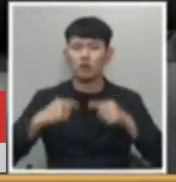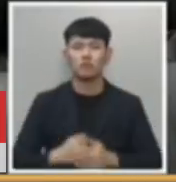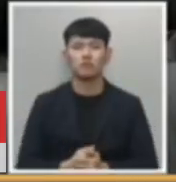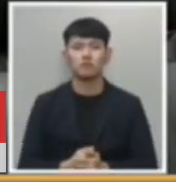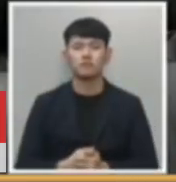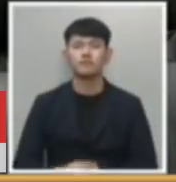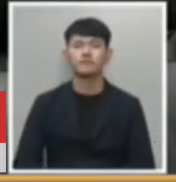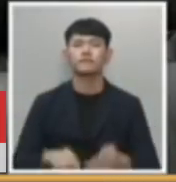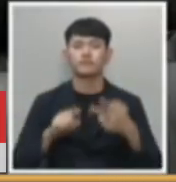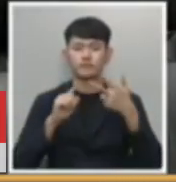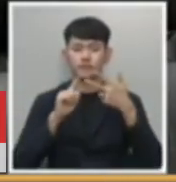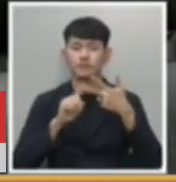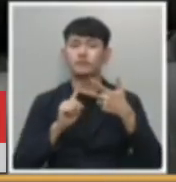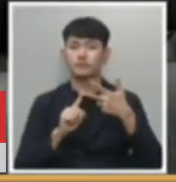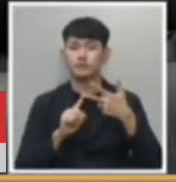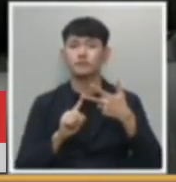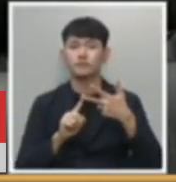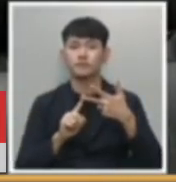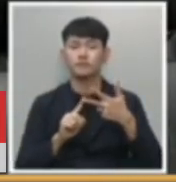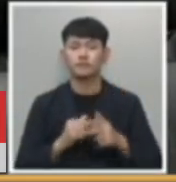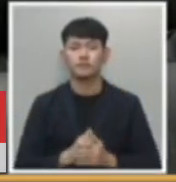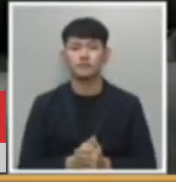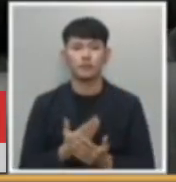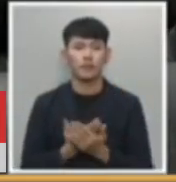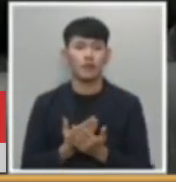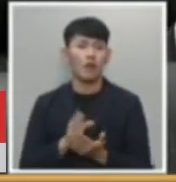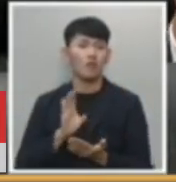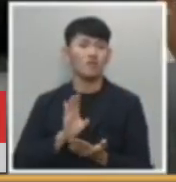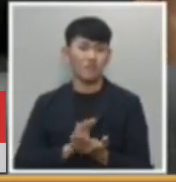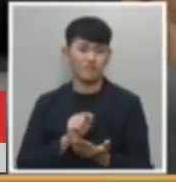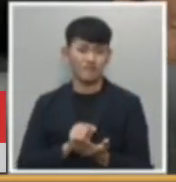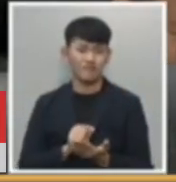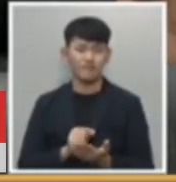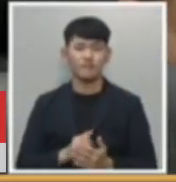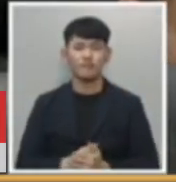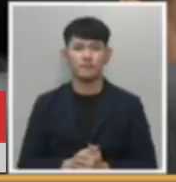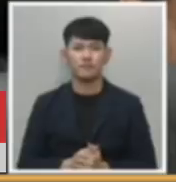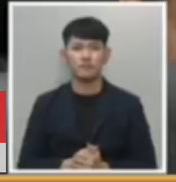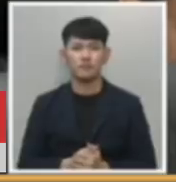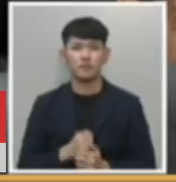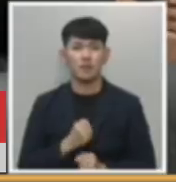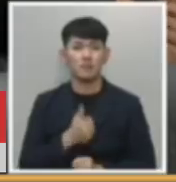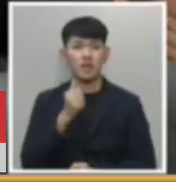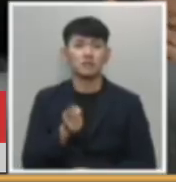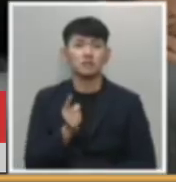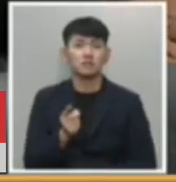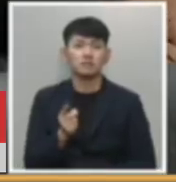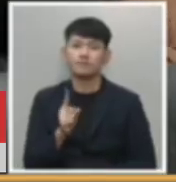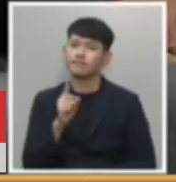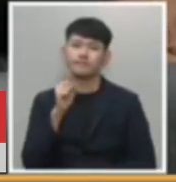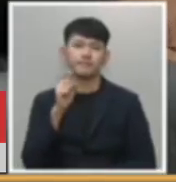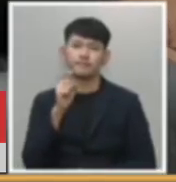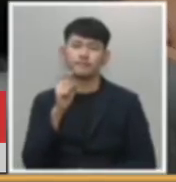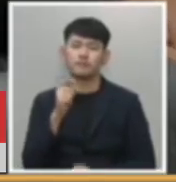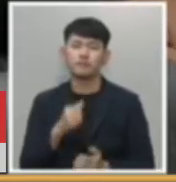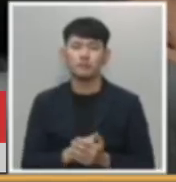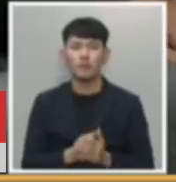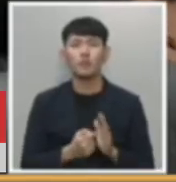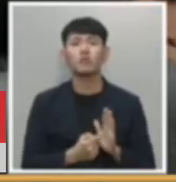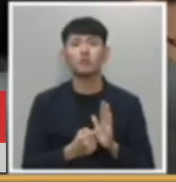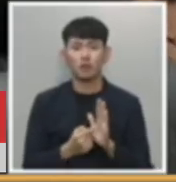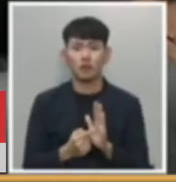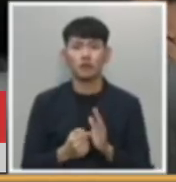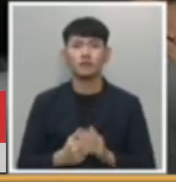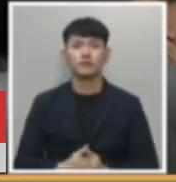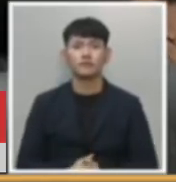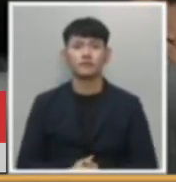ข้อที่3ครับงบประมาณที่ตั้งไว้เนี่ยมันไม่สามารถทำได้จริงครับผมยกตัวอย่างครับท่านประ